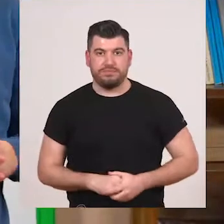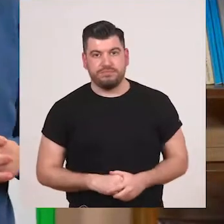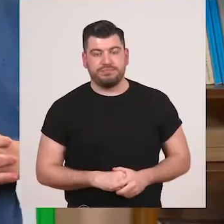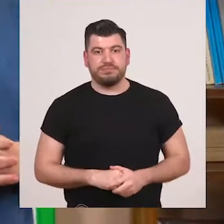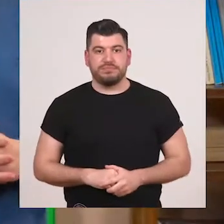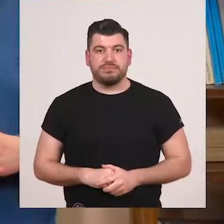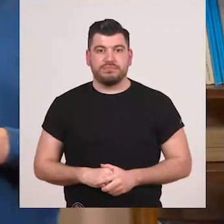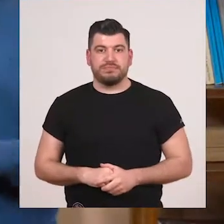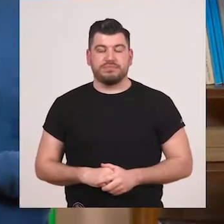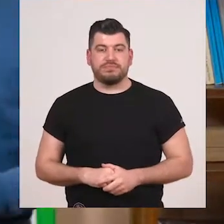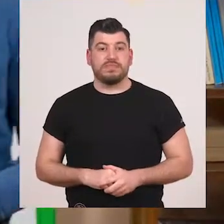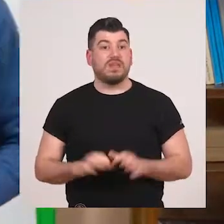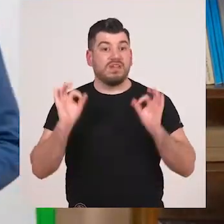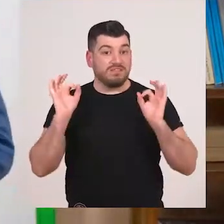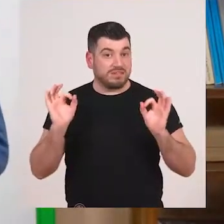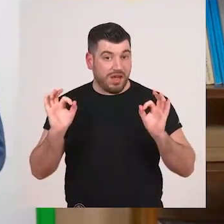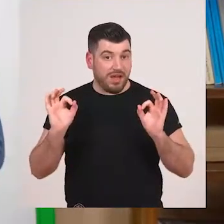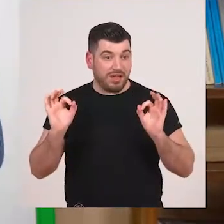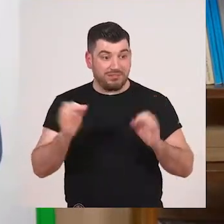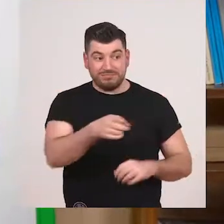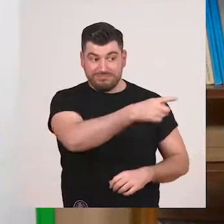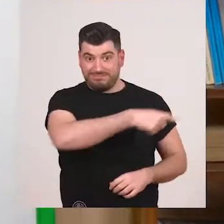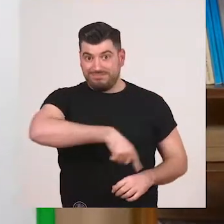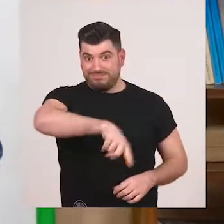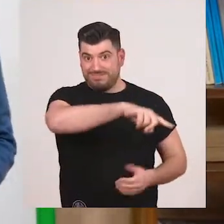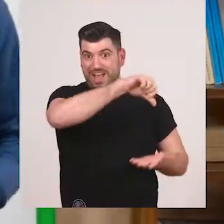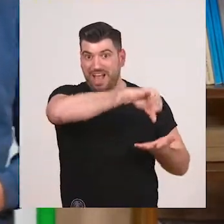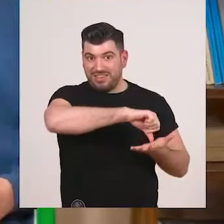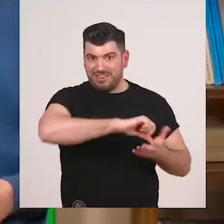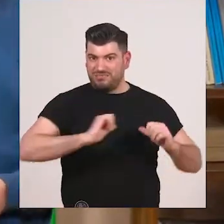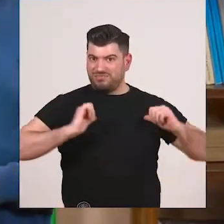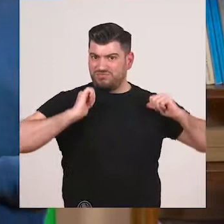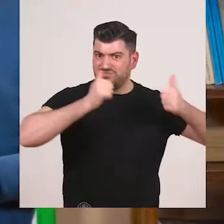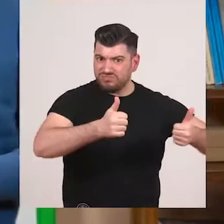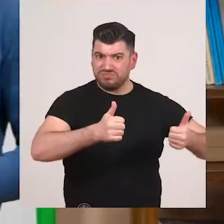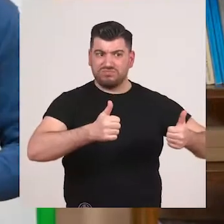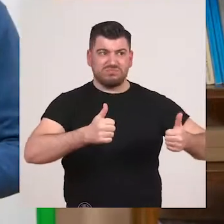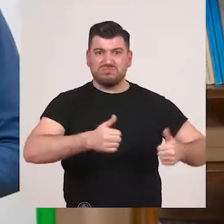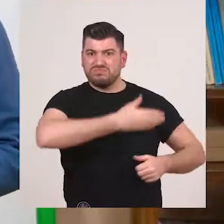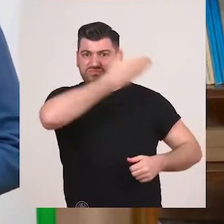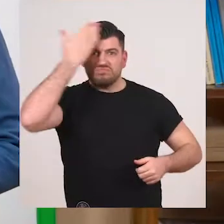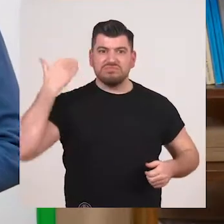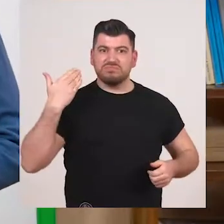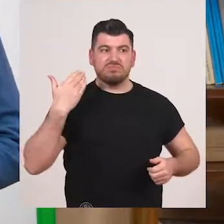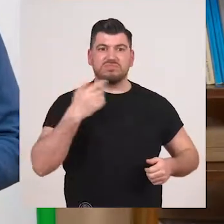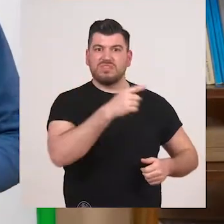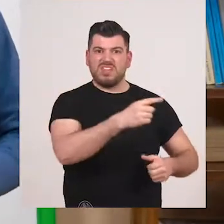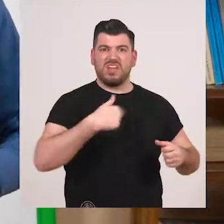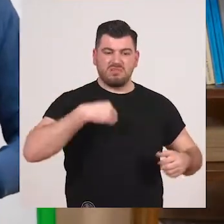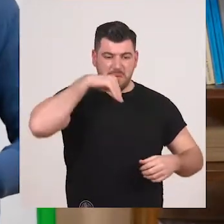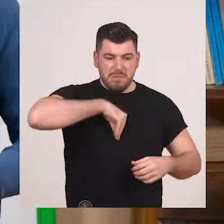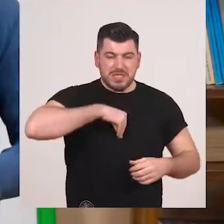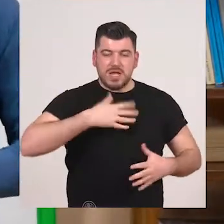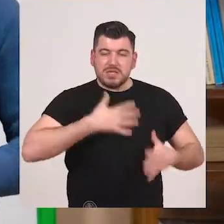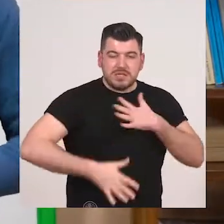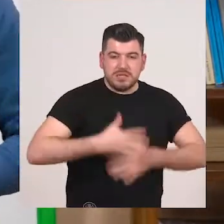δούμε ότι το υψηλό ηθικό, η γενναιότητα και η μάχη για την επιβίωση θα